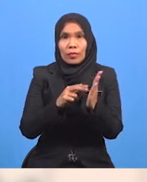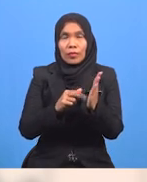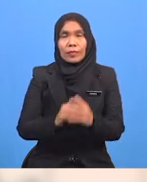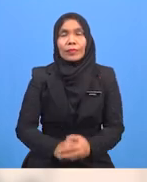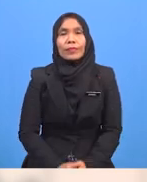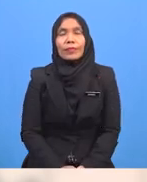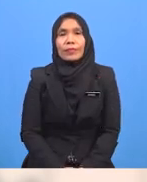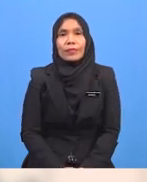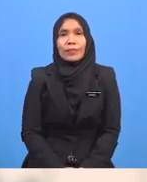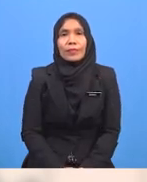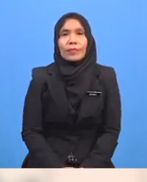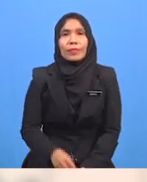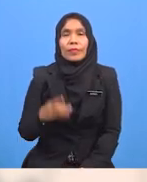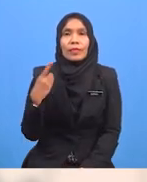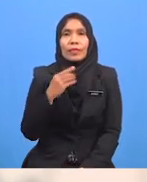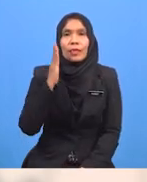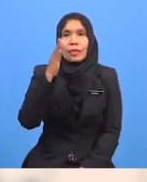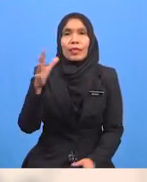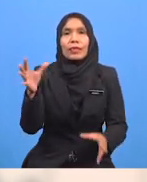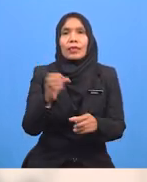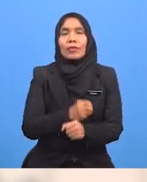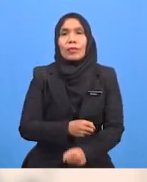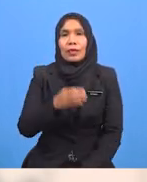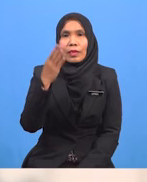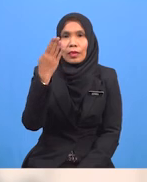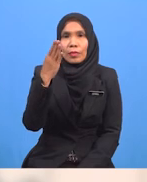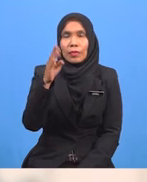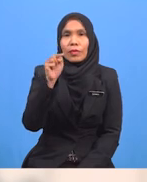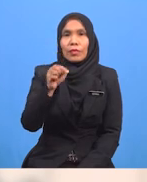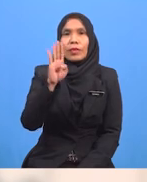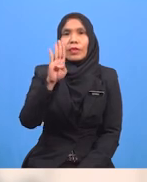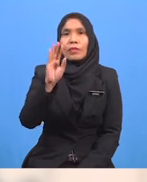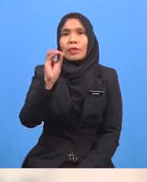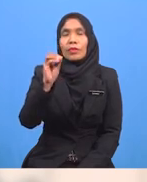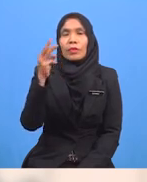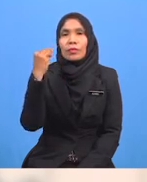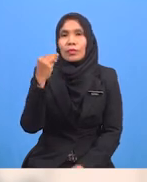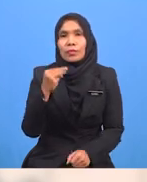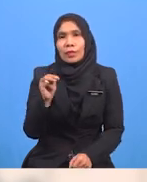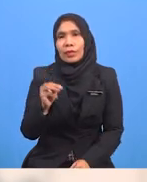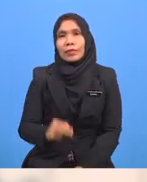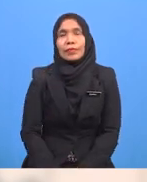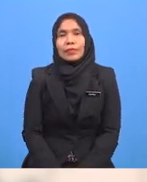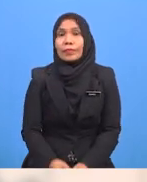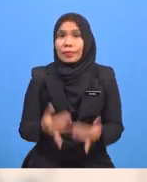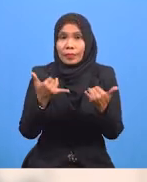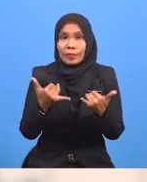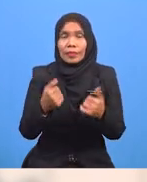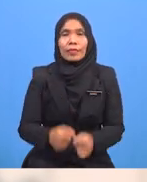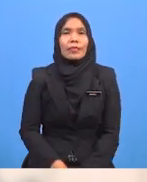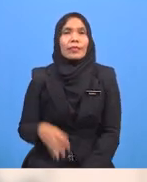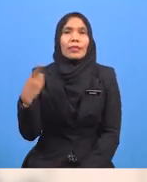ccbi kita akan dapat 14 perpuluhan 50 meter sehingga Kini